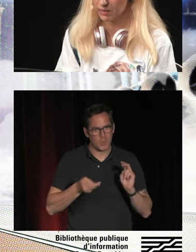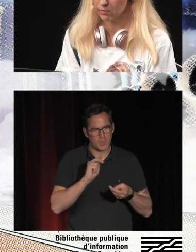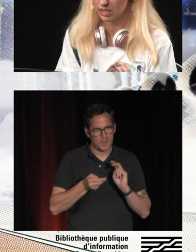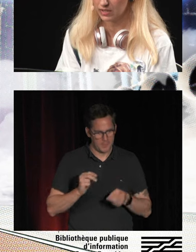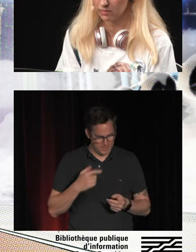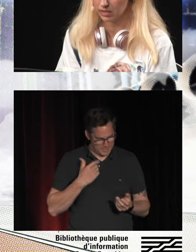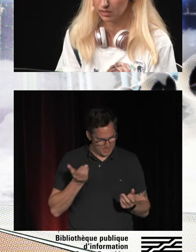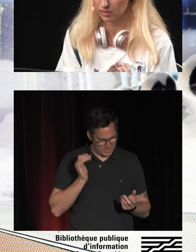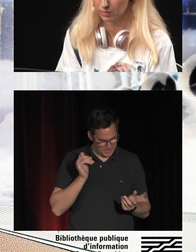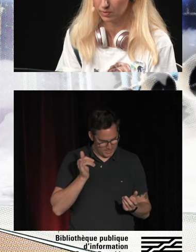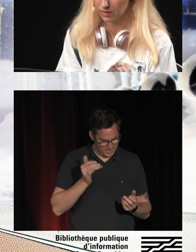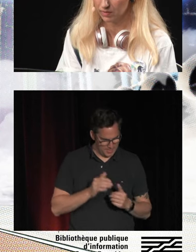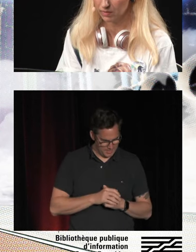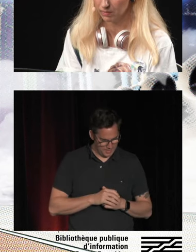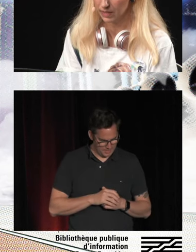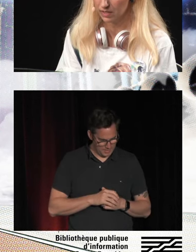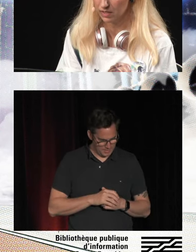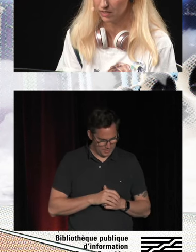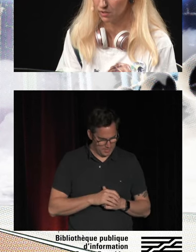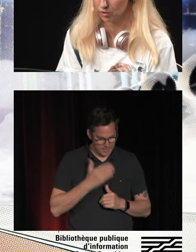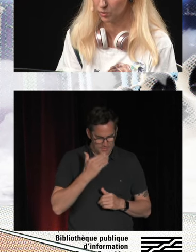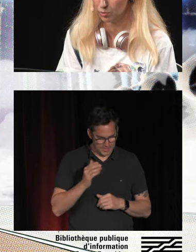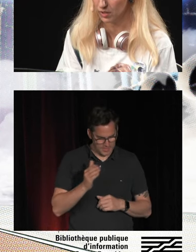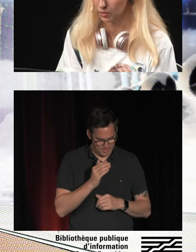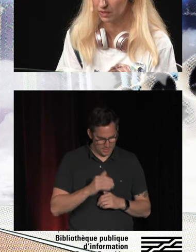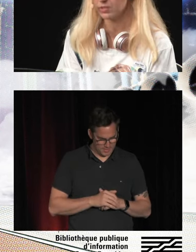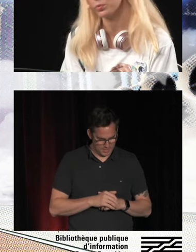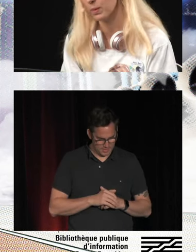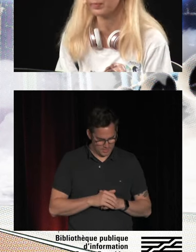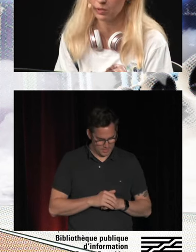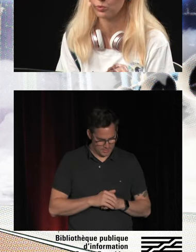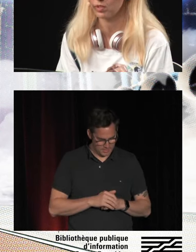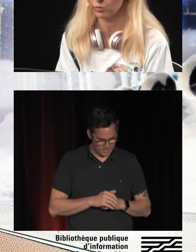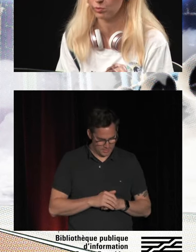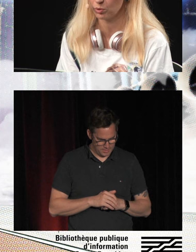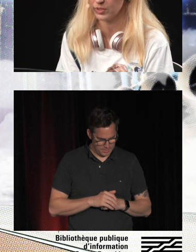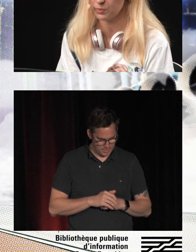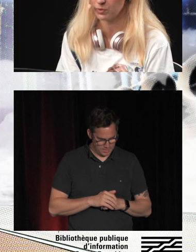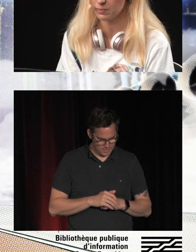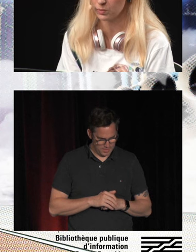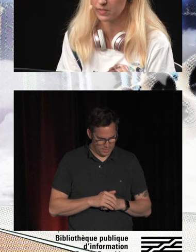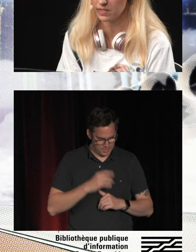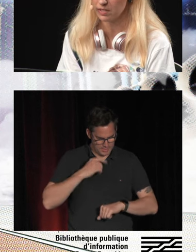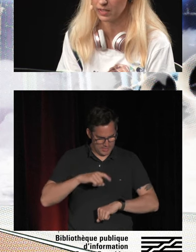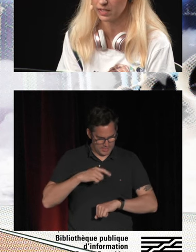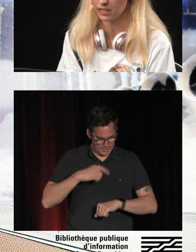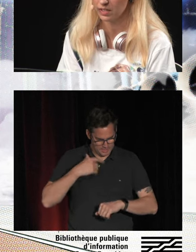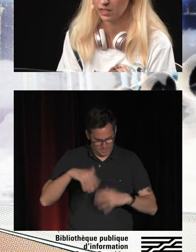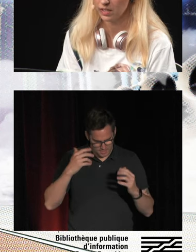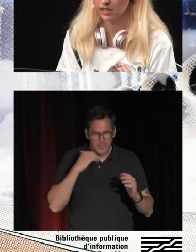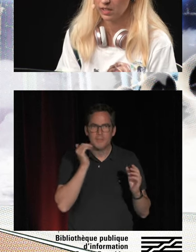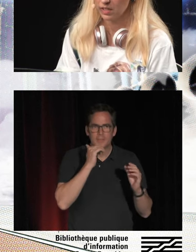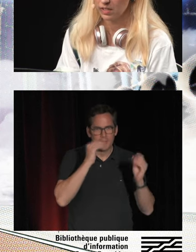Il va jamais vouloir... Ah si, voilà. Hop. Merci. J'aurais dû tuer l'autre avant pour pas perdre le temps du truc qui tombe. Mais écoutez, ça ne fait